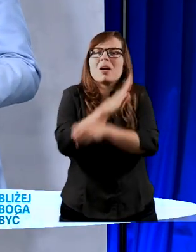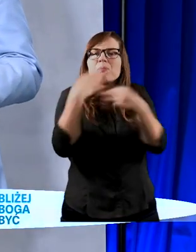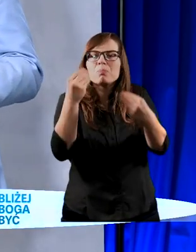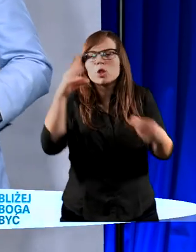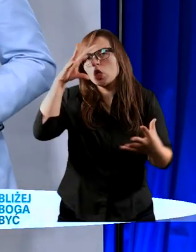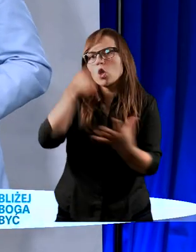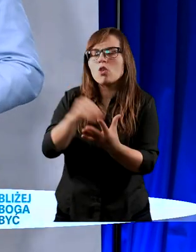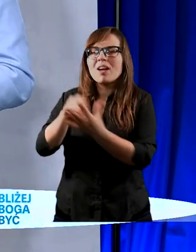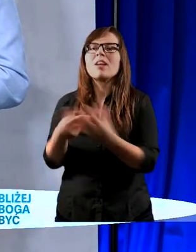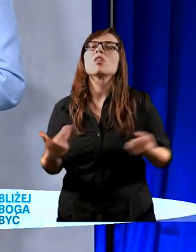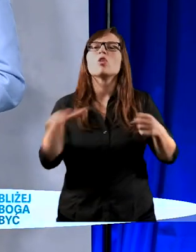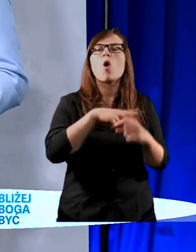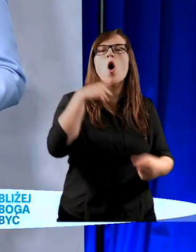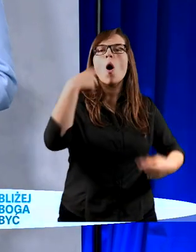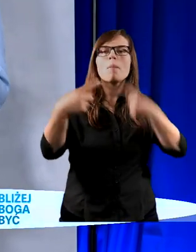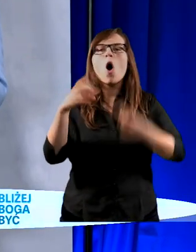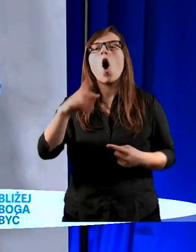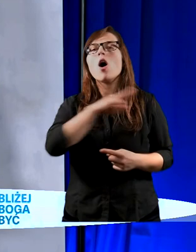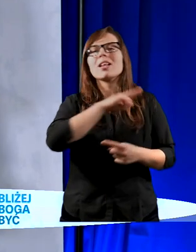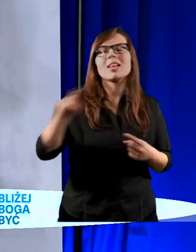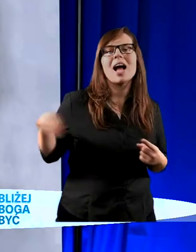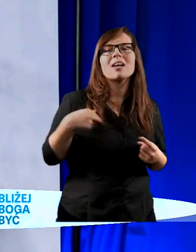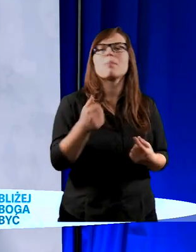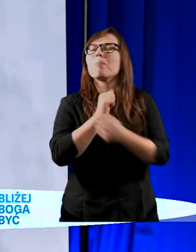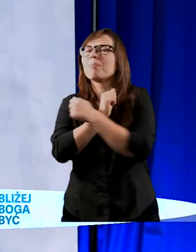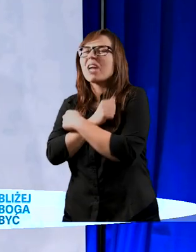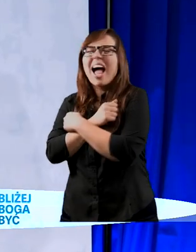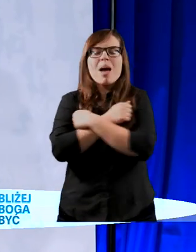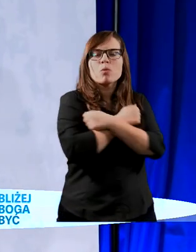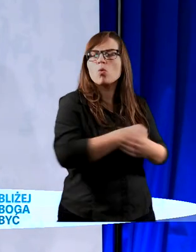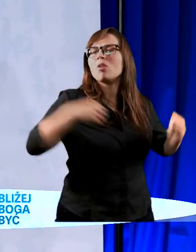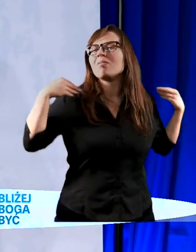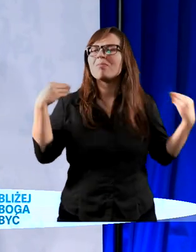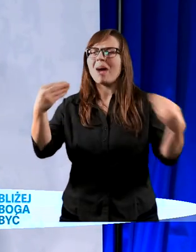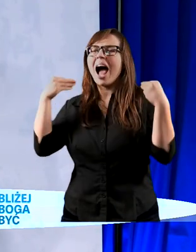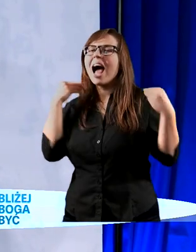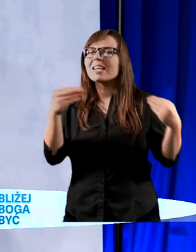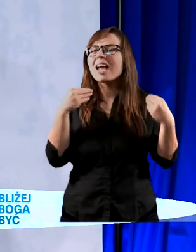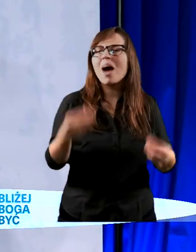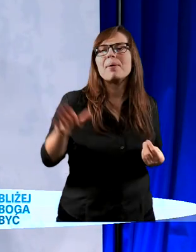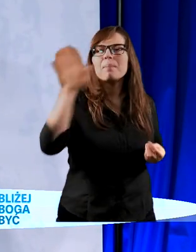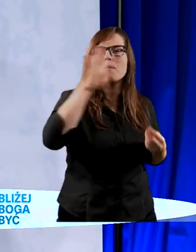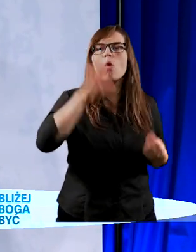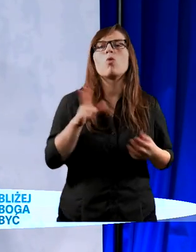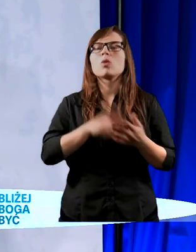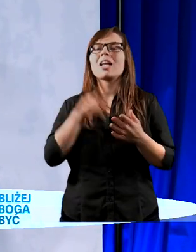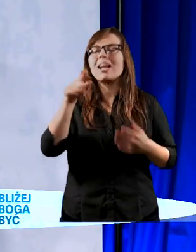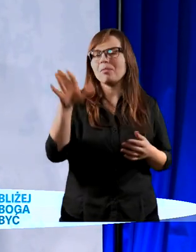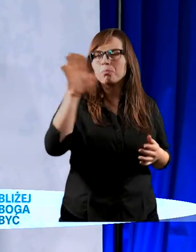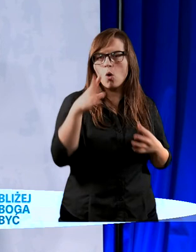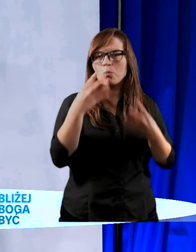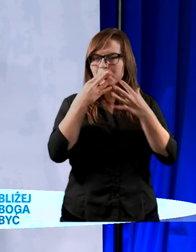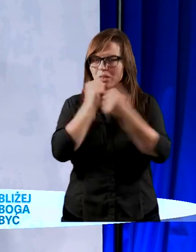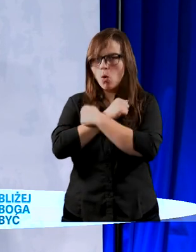doświadczeniami, które opowiadają o naszym przemiłosiernym i wszechmogącym Bogu, naszym wszechmogącym